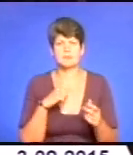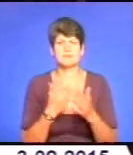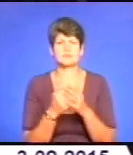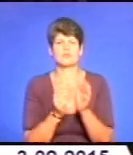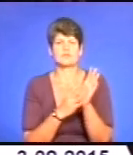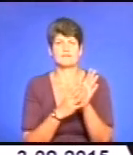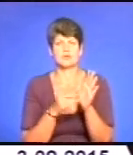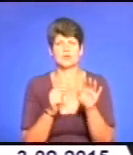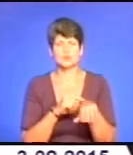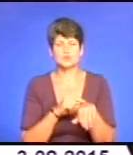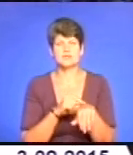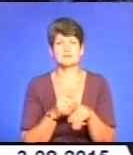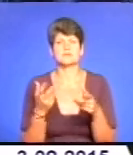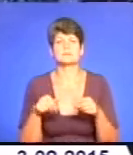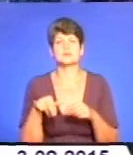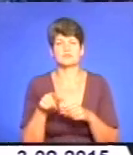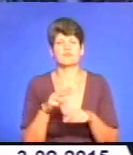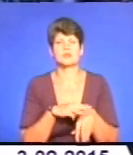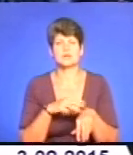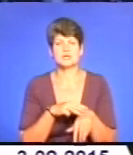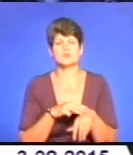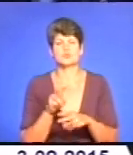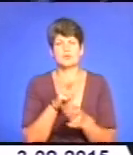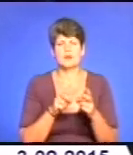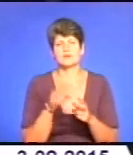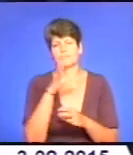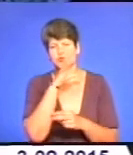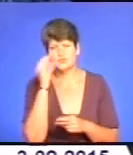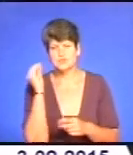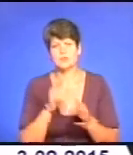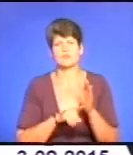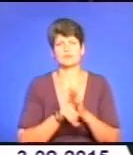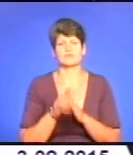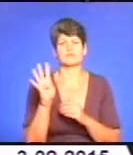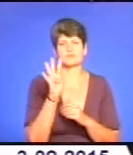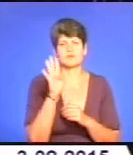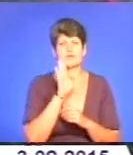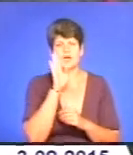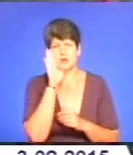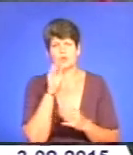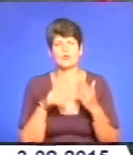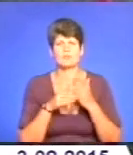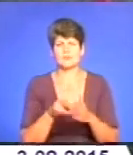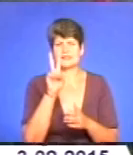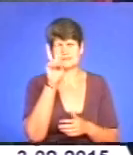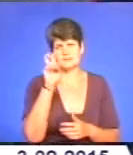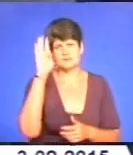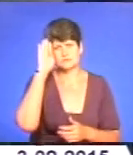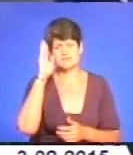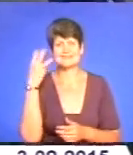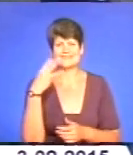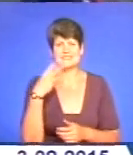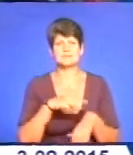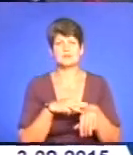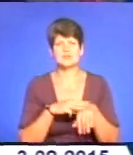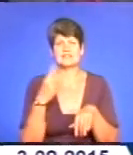до міліції. Пошуки тривали до 1-ї години ночі та продовжились з 4:30. Допомагали майже 200 чоловік, 30